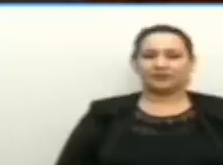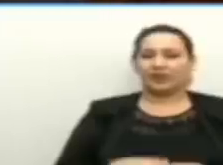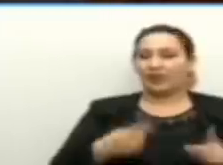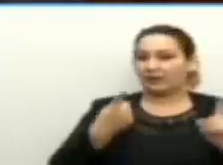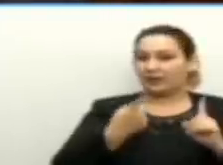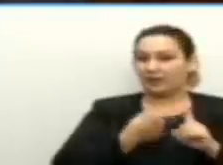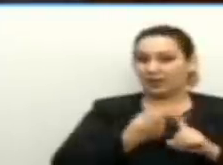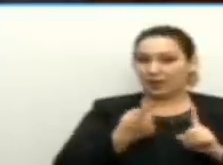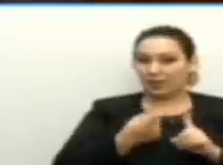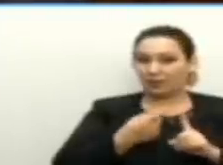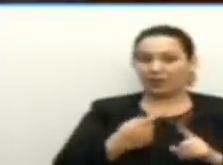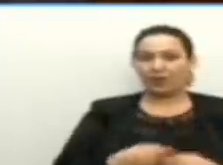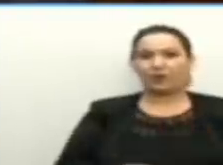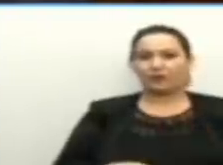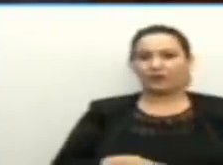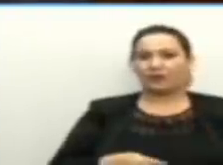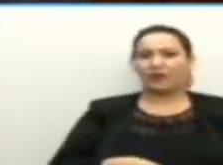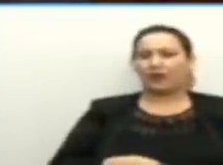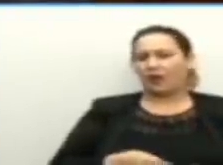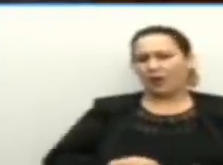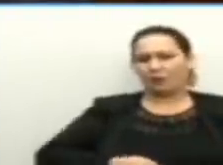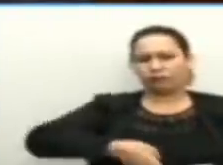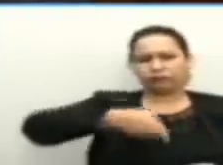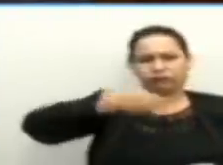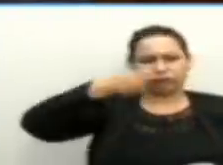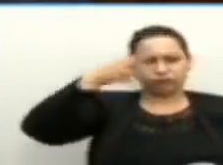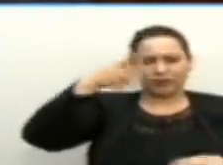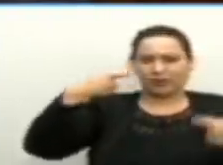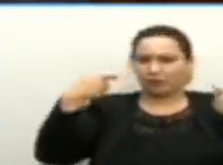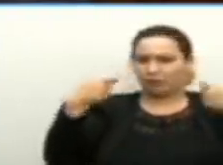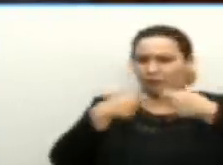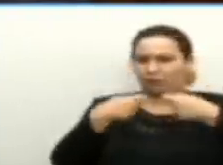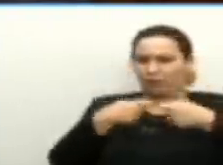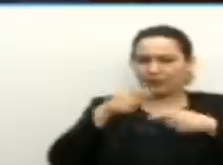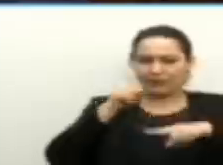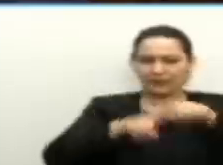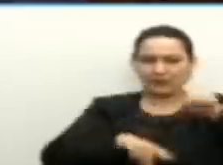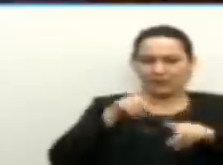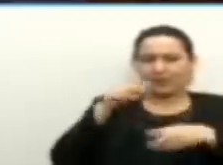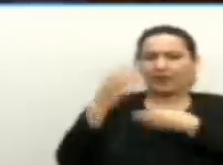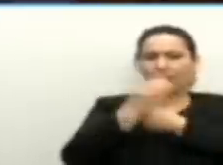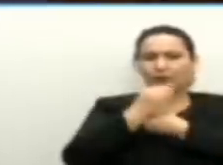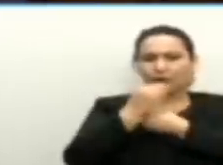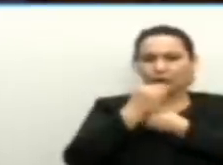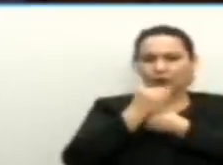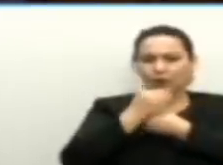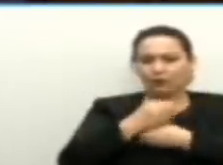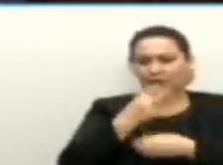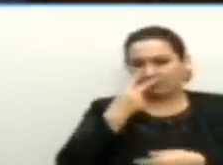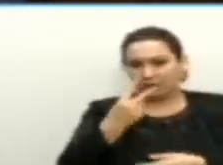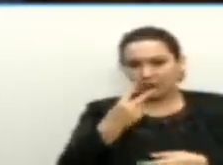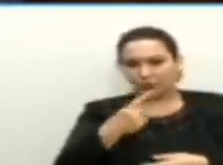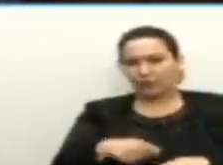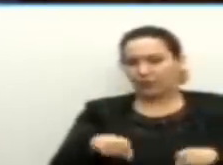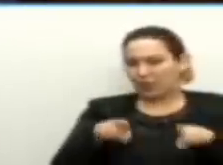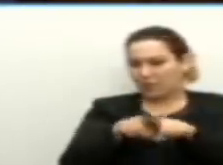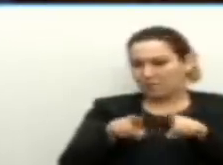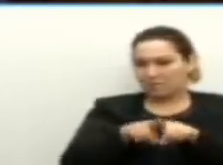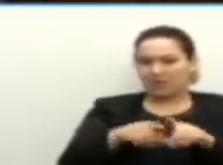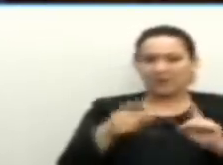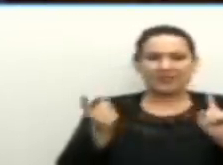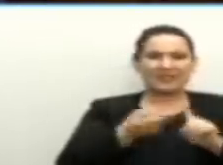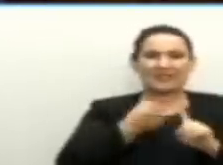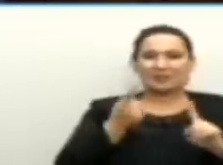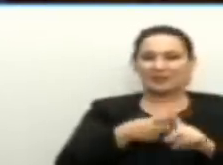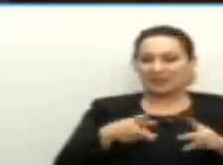بخصوص مسألة الارتفاع المحسوس في أسعار بعض المواد الاستهلاكية، وهو ما لمسناه أيضا معكم خاصة